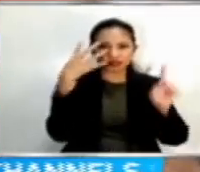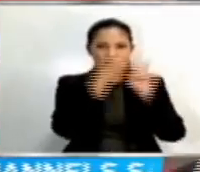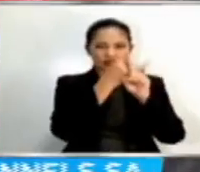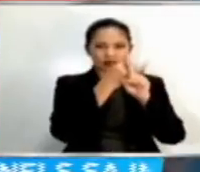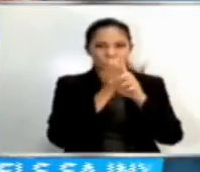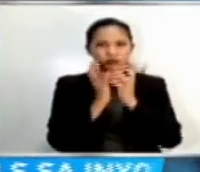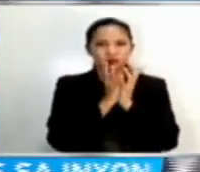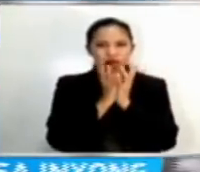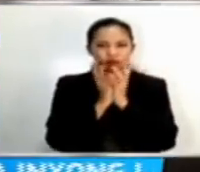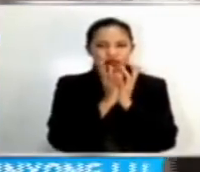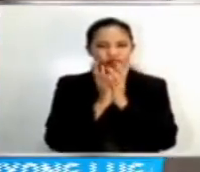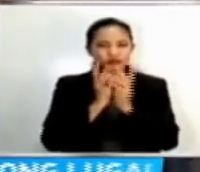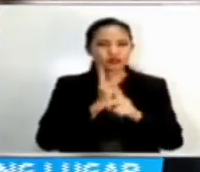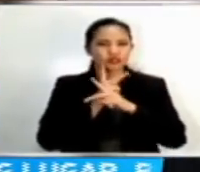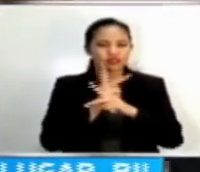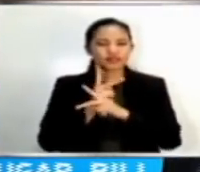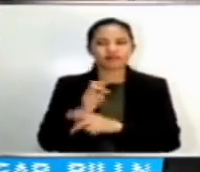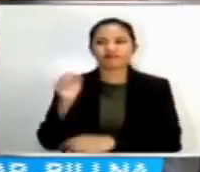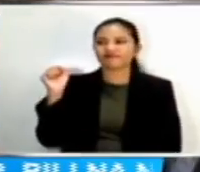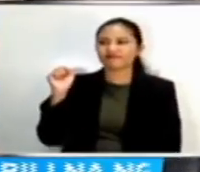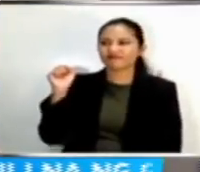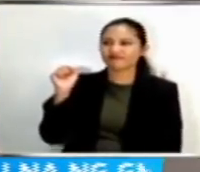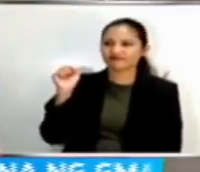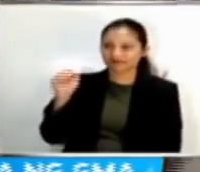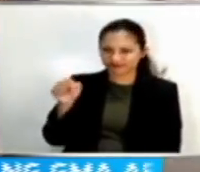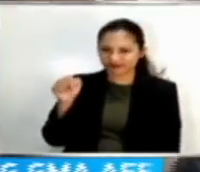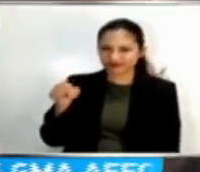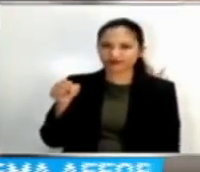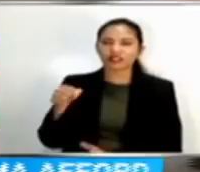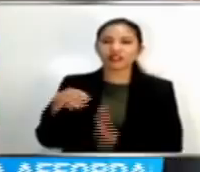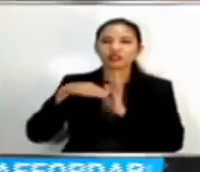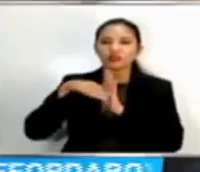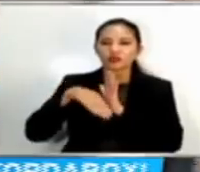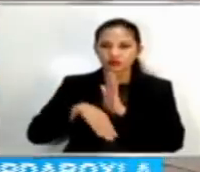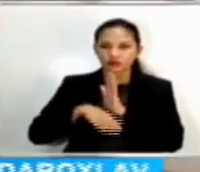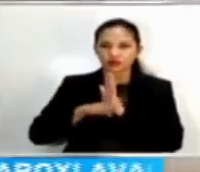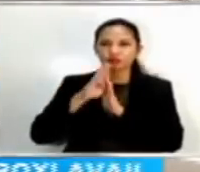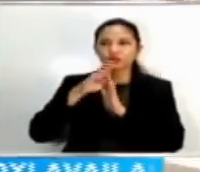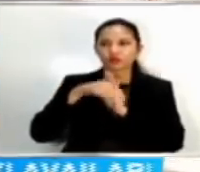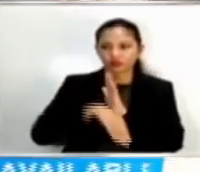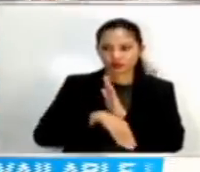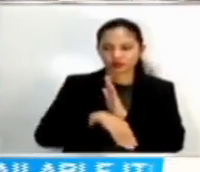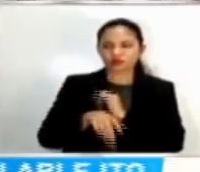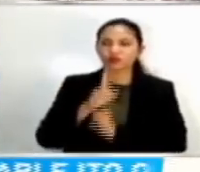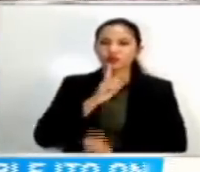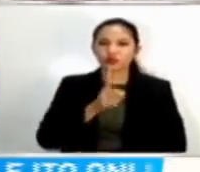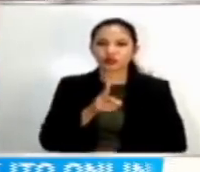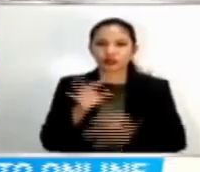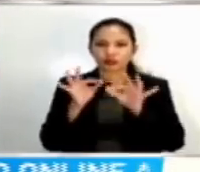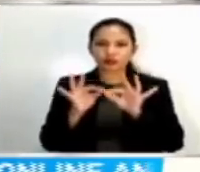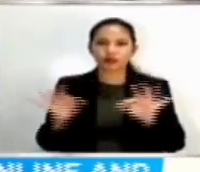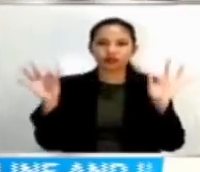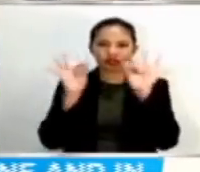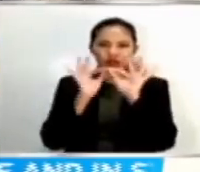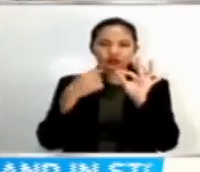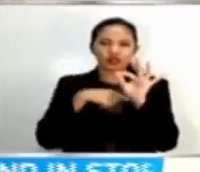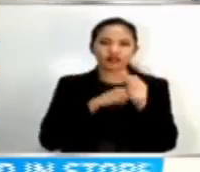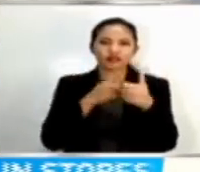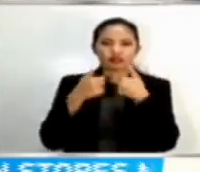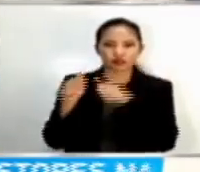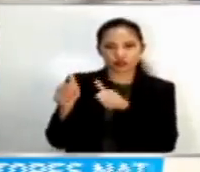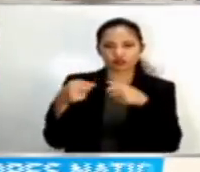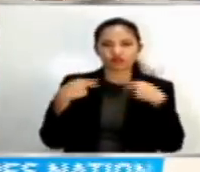magiging fluctuating talaga. Kaya talagang importante yung sumunod pa rin tayo sa mga protocols